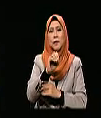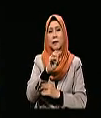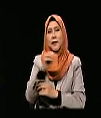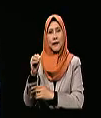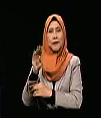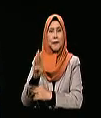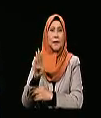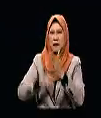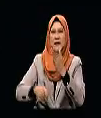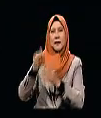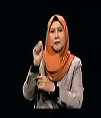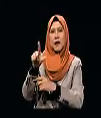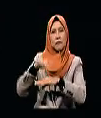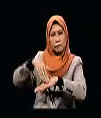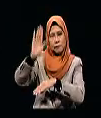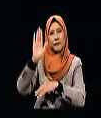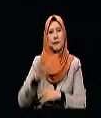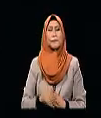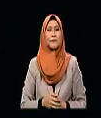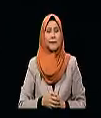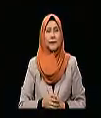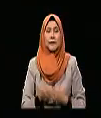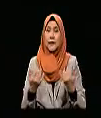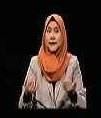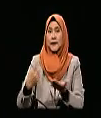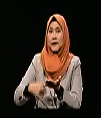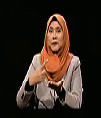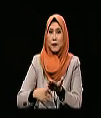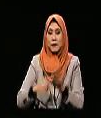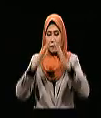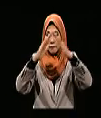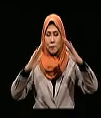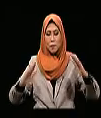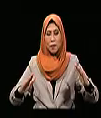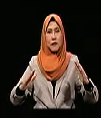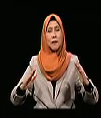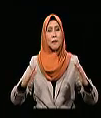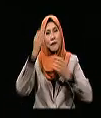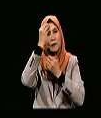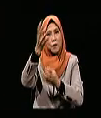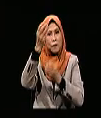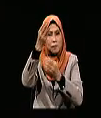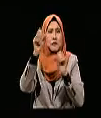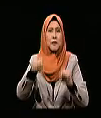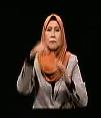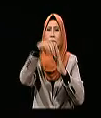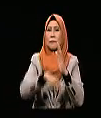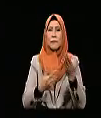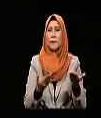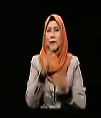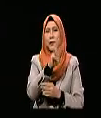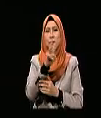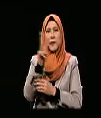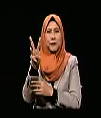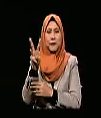juga B40 tadi. Ya, Datuk Sri, kita sudah bercakap banyak tentang perumahan. Informasi boleh dapatkan di laman web